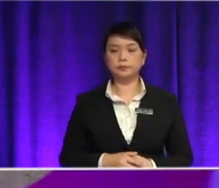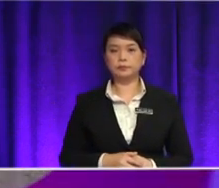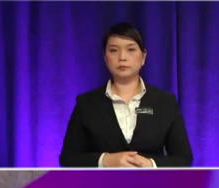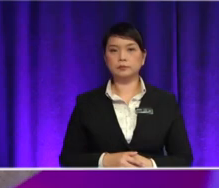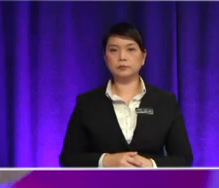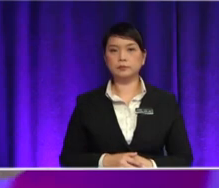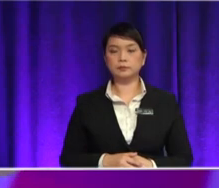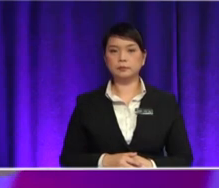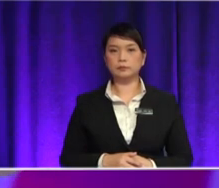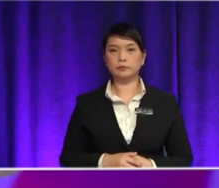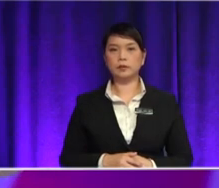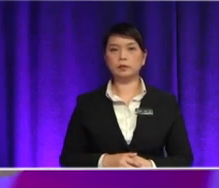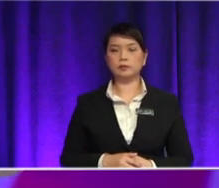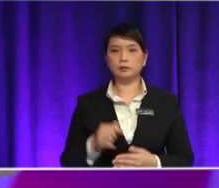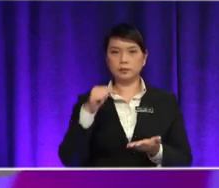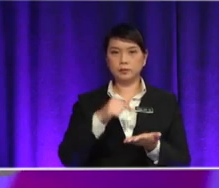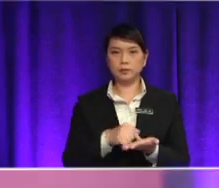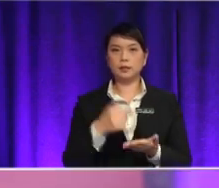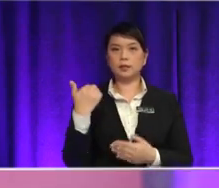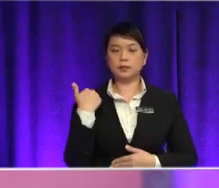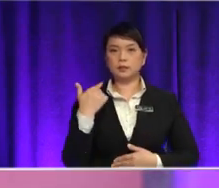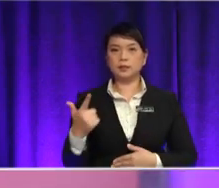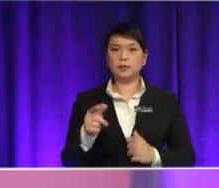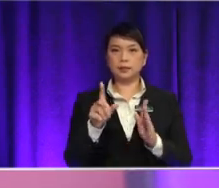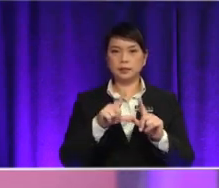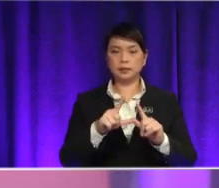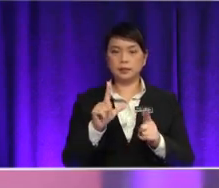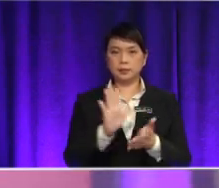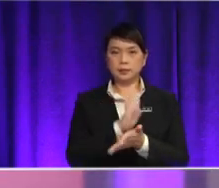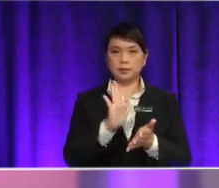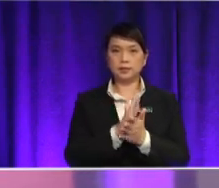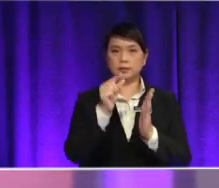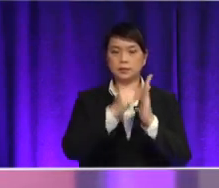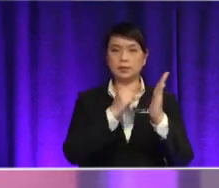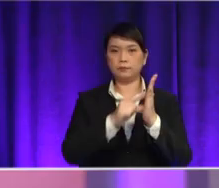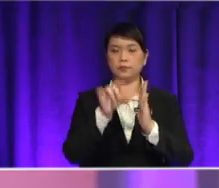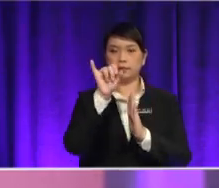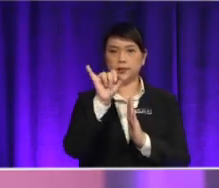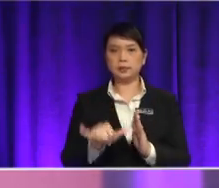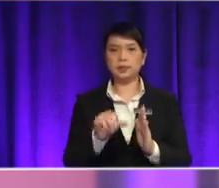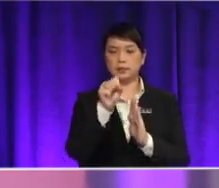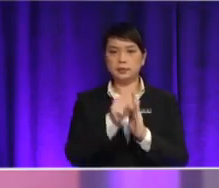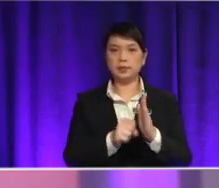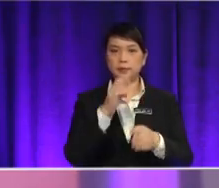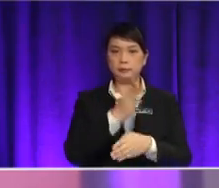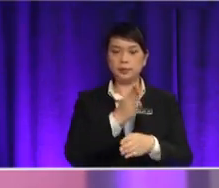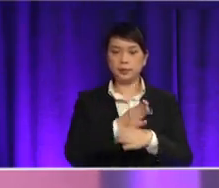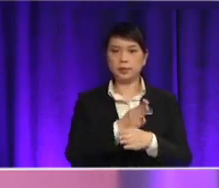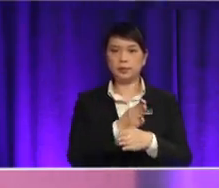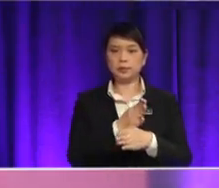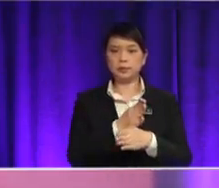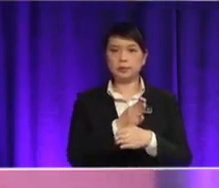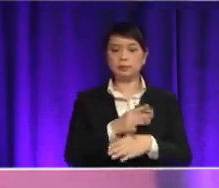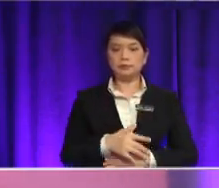graf yang sebenar. Bukan jangan guna kertas graf yang tak ada line lebih terang dan